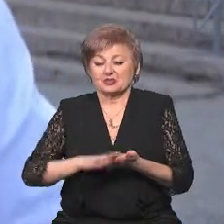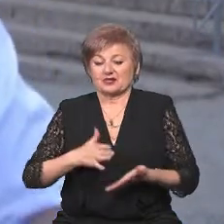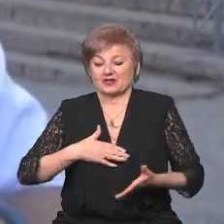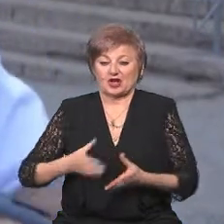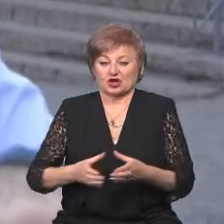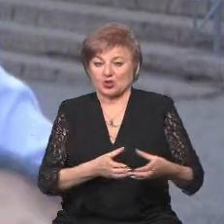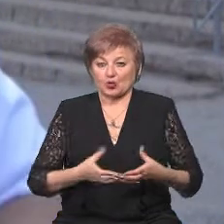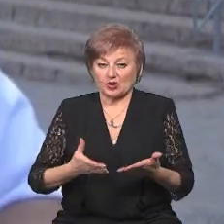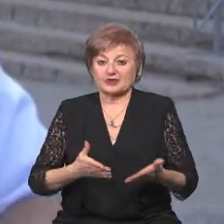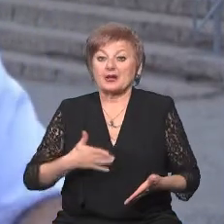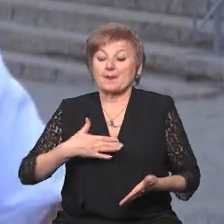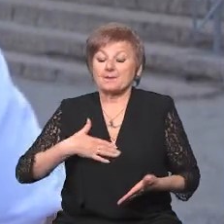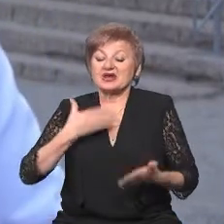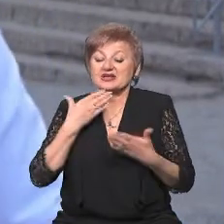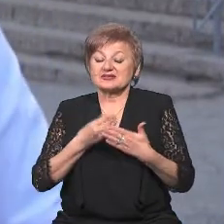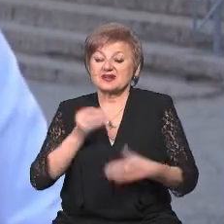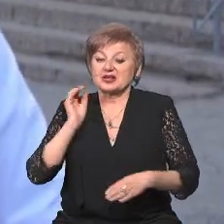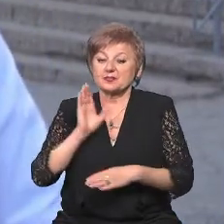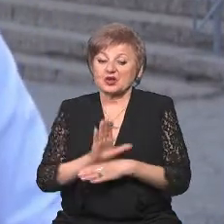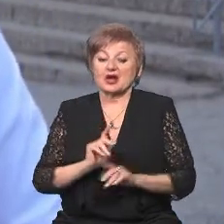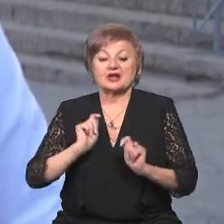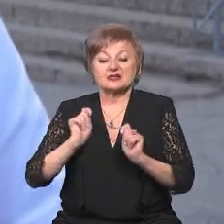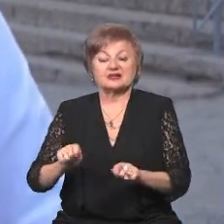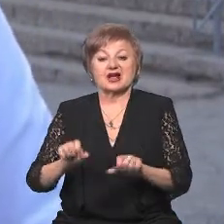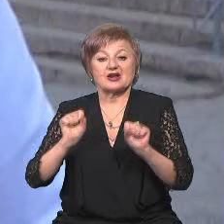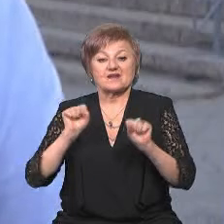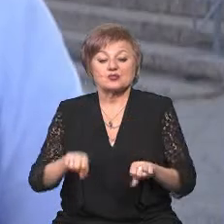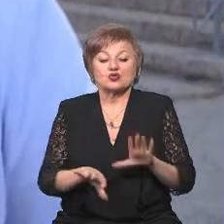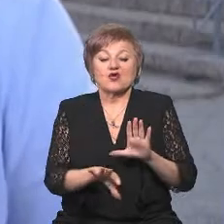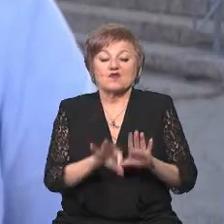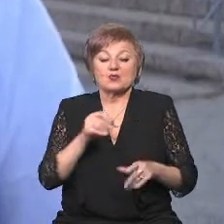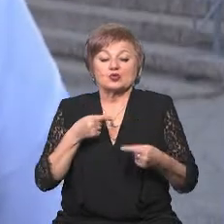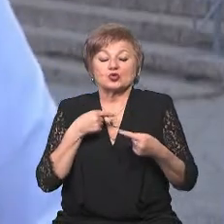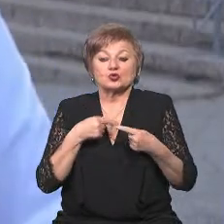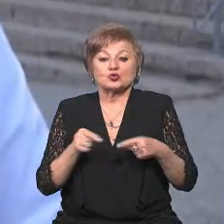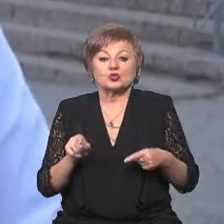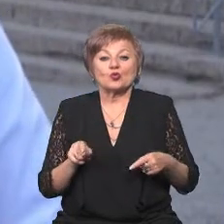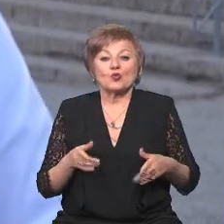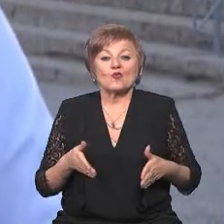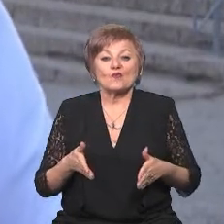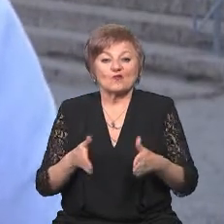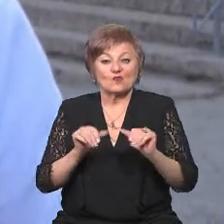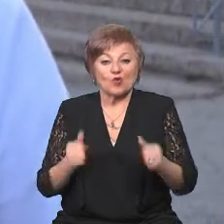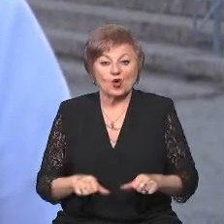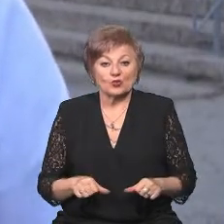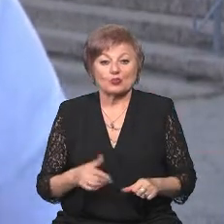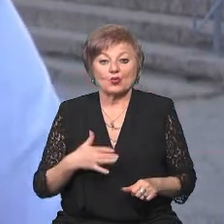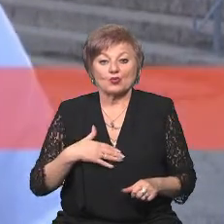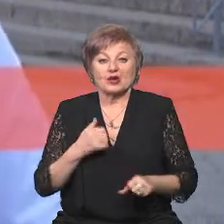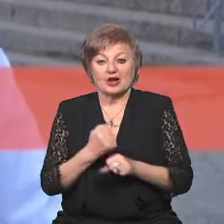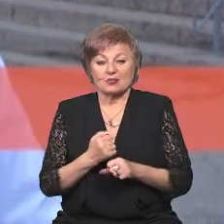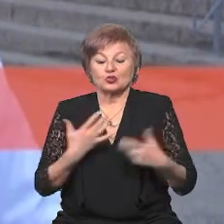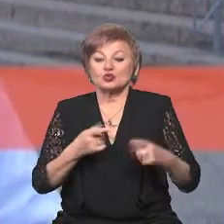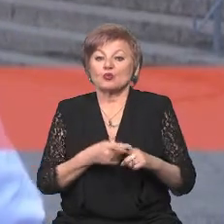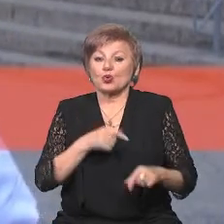Ми своїм наказом дали можливість їм обрати іншу форму освіти, і ми з ними працюємо вже більше півроку.